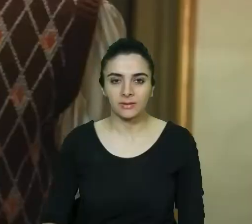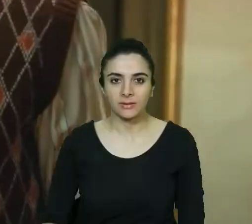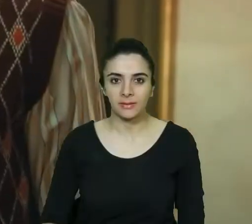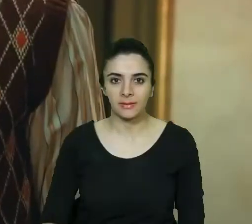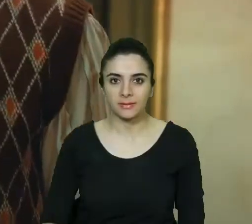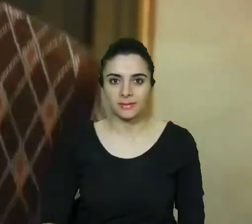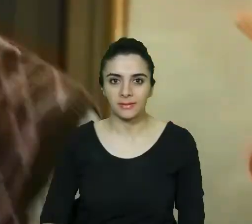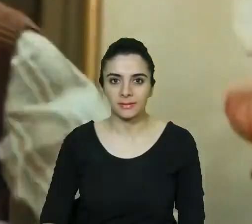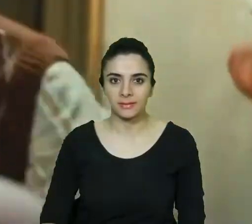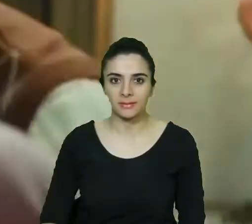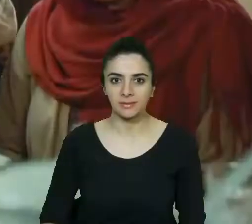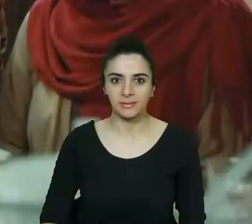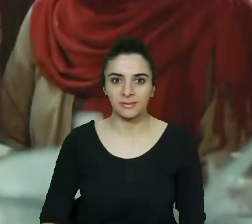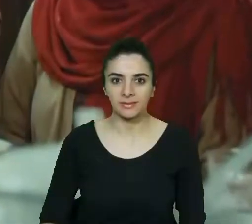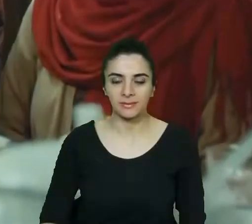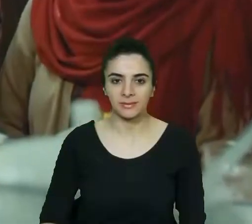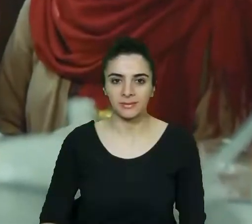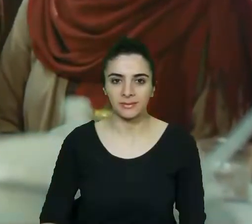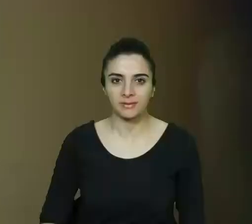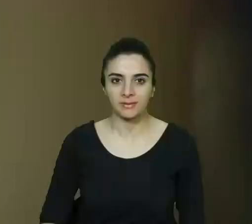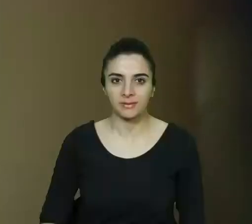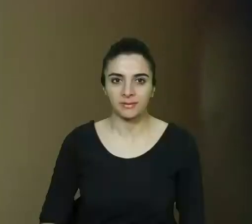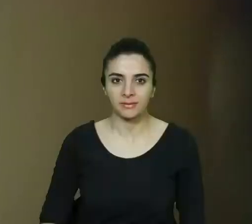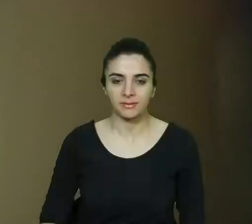Ali sevinçle koşup sarıldı Emine'ye.